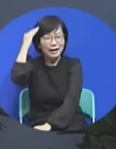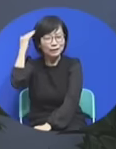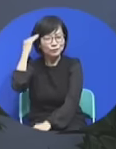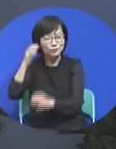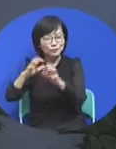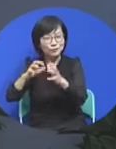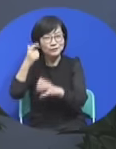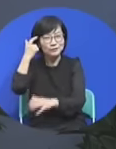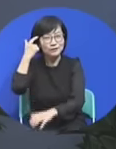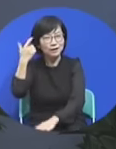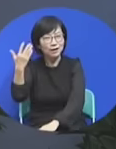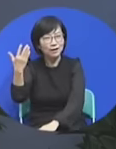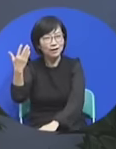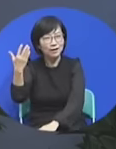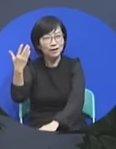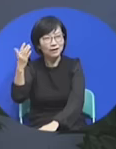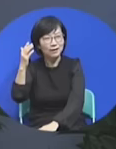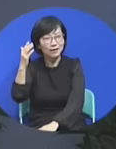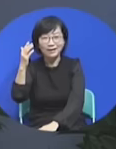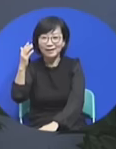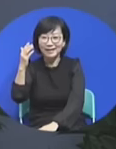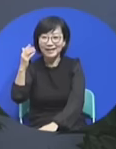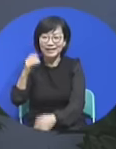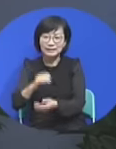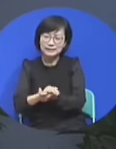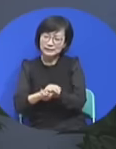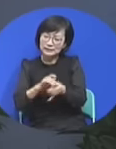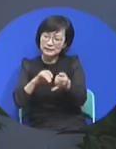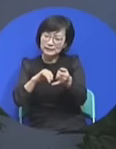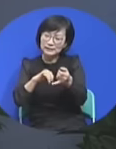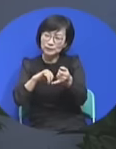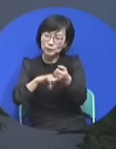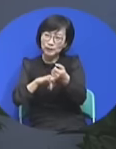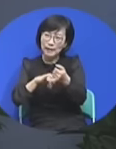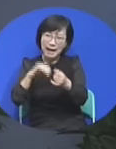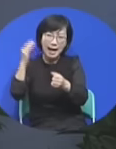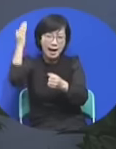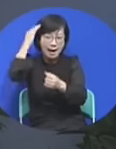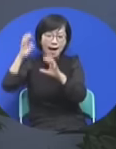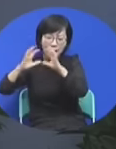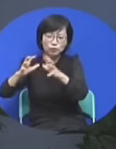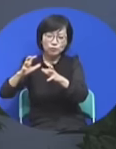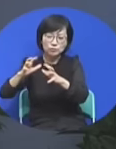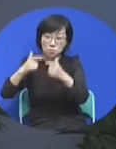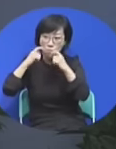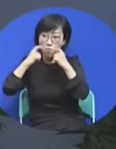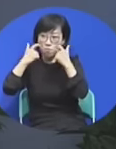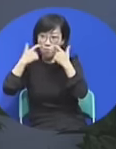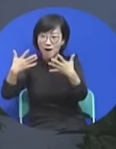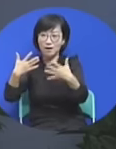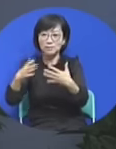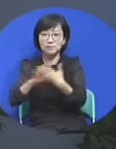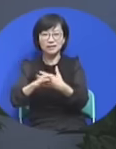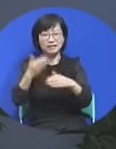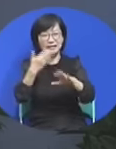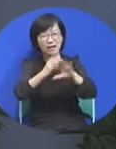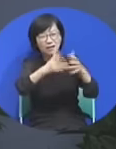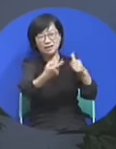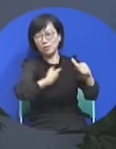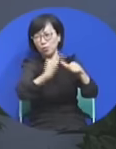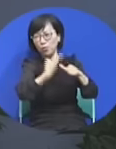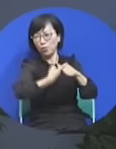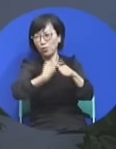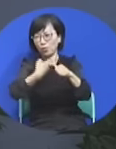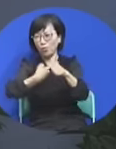모른다. Perhaps it is Korea. 꼭 한국에 된다 이러면 다른 나라 욕하겠죠. 한국일지도 모른다. And if I say that it has to be